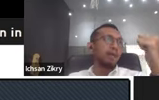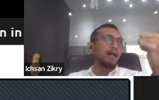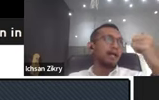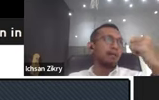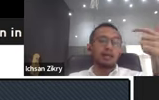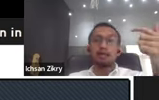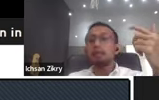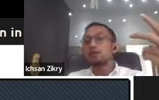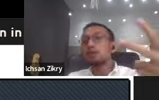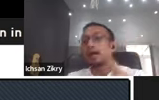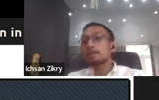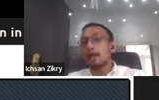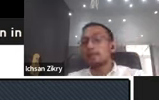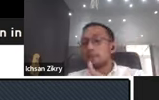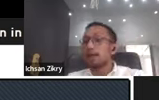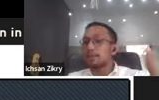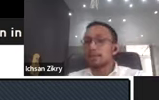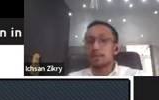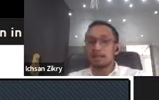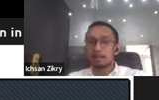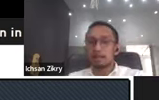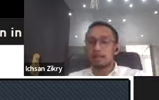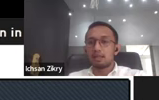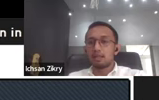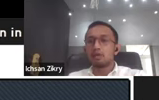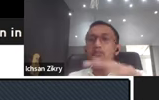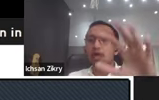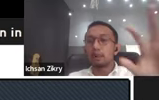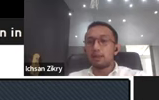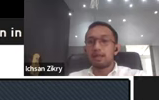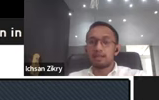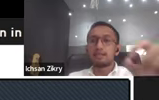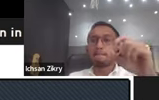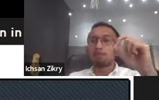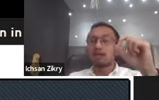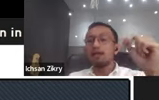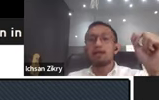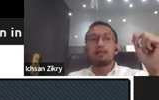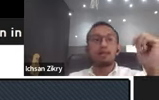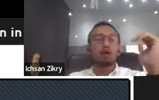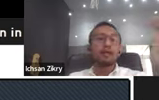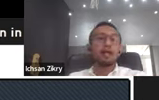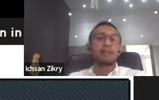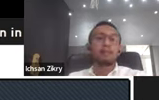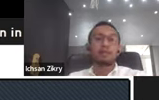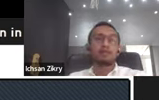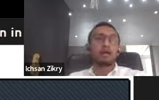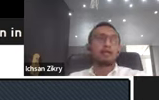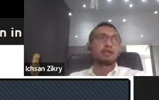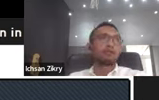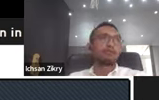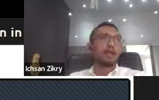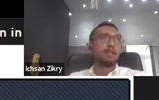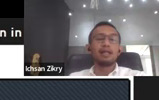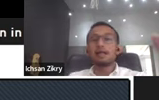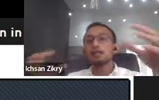dan ya ada KPK, ada BNN, termasuk Kejaksaan sebagai penyidik. Itu bukan PPNS. Jadi, di norma dalam